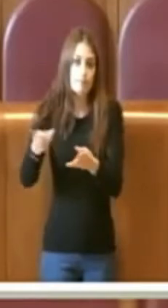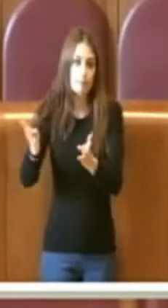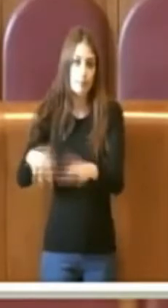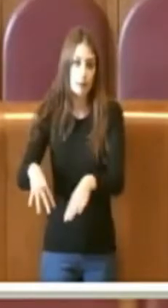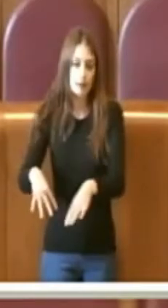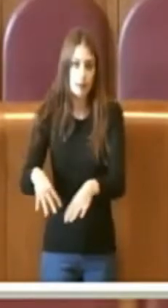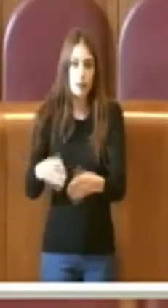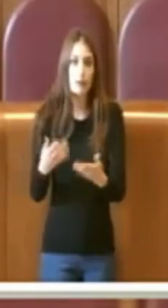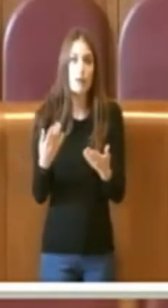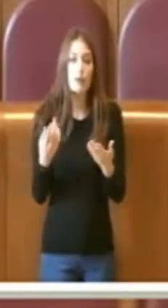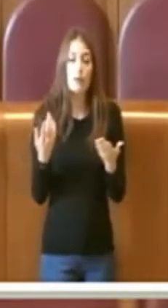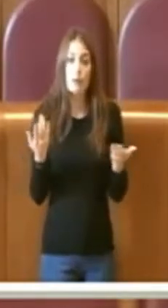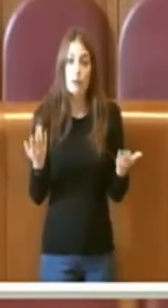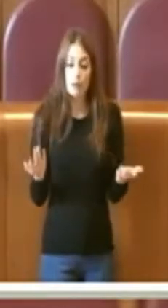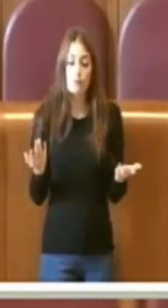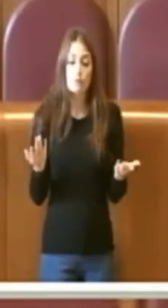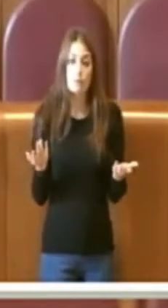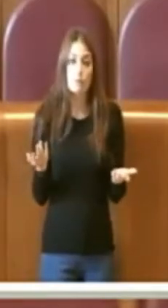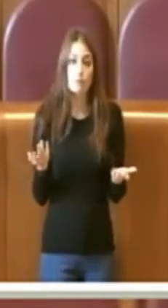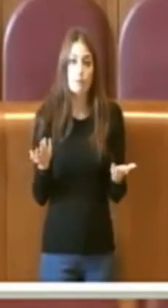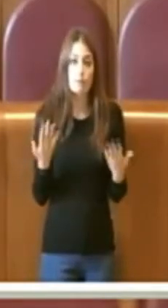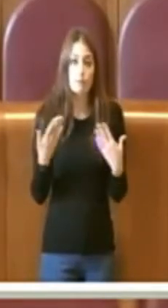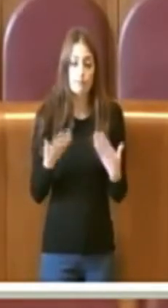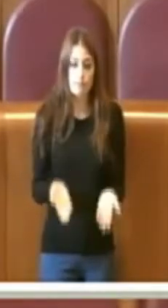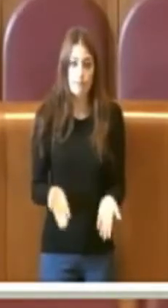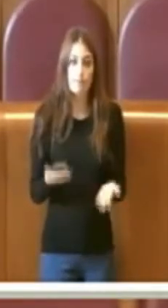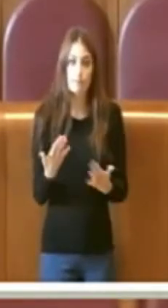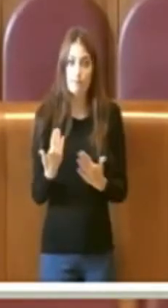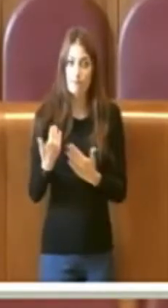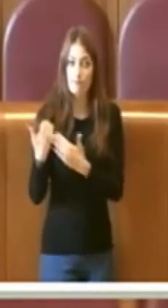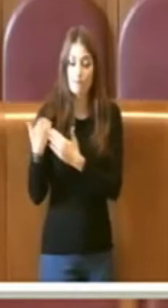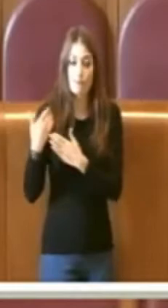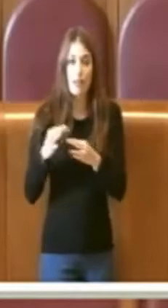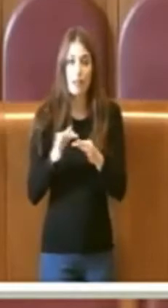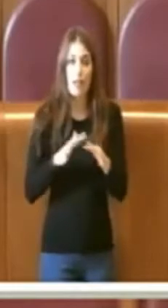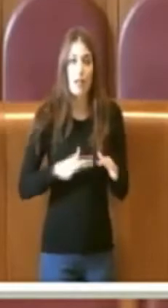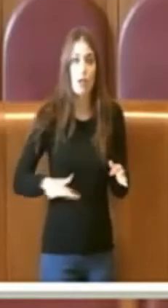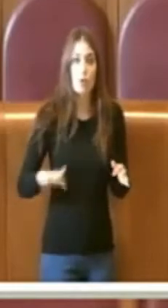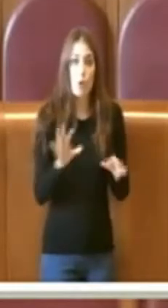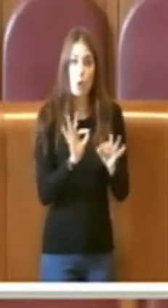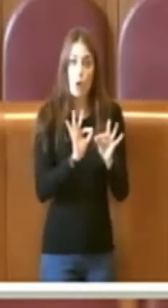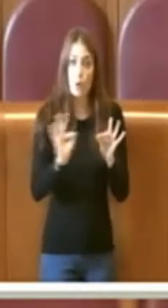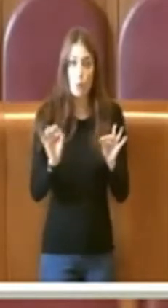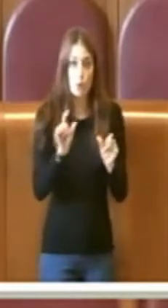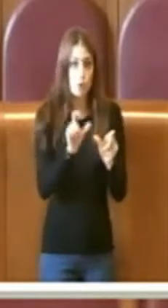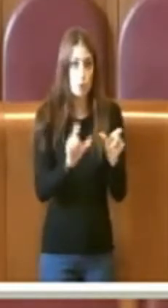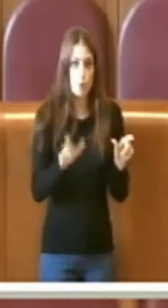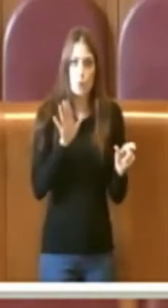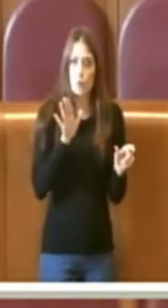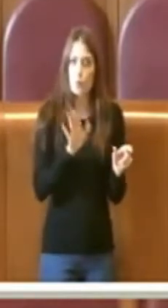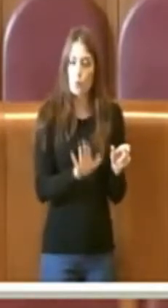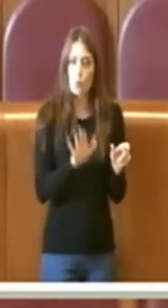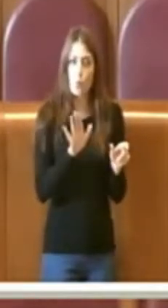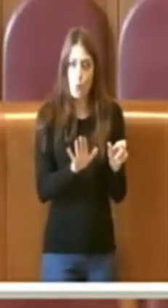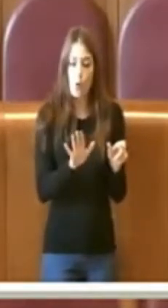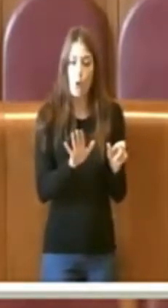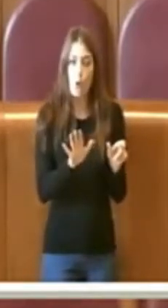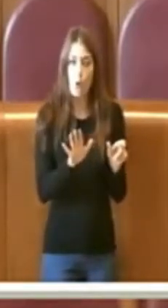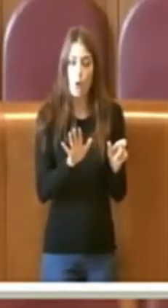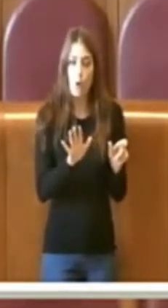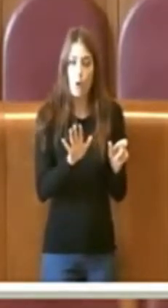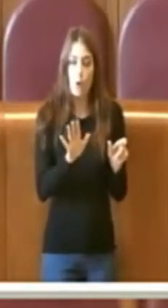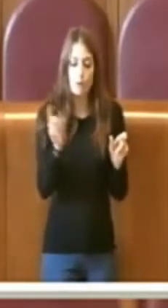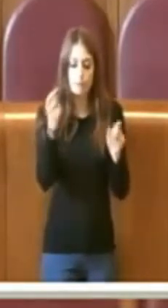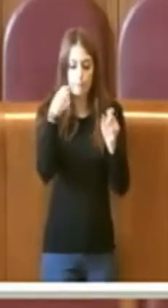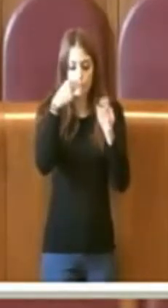che sulle spalle di un territorio, di alcuni cittadini, si va ad immaginare